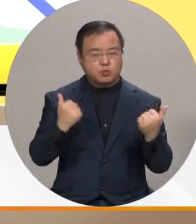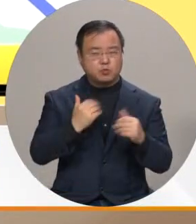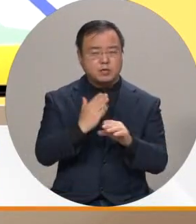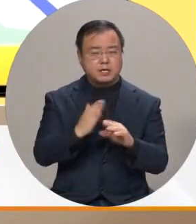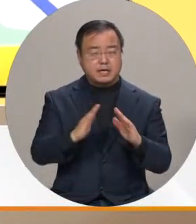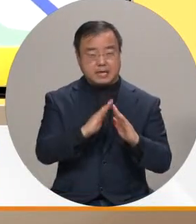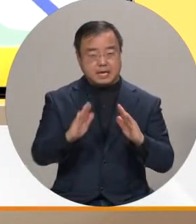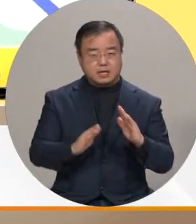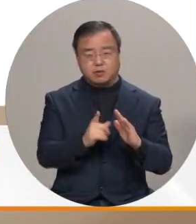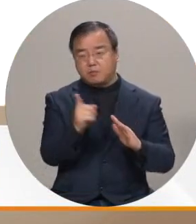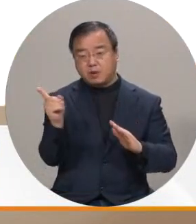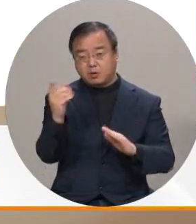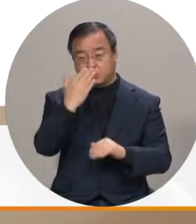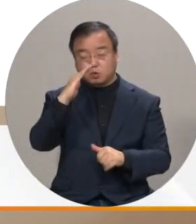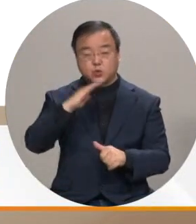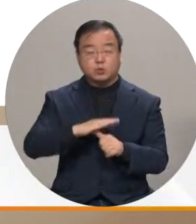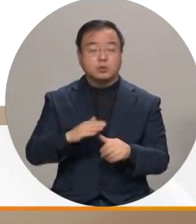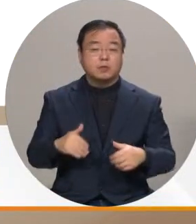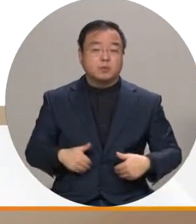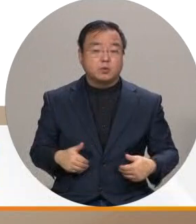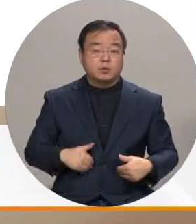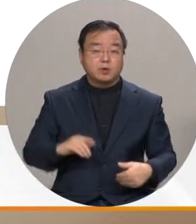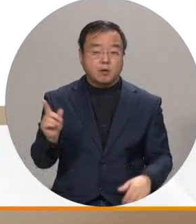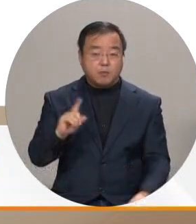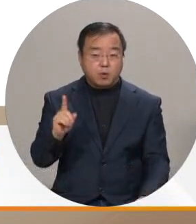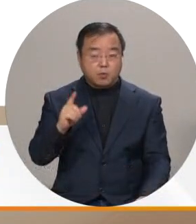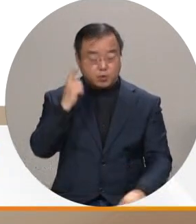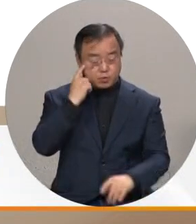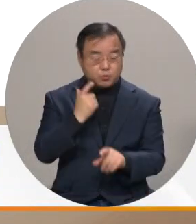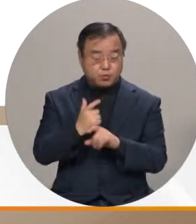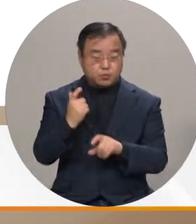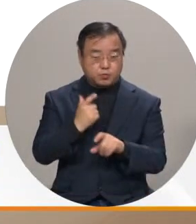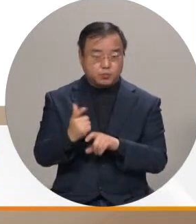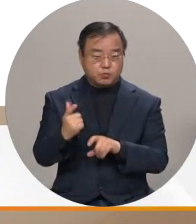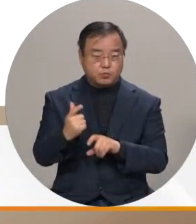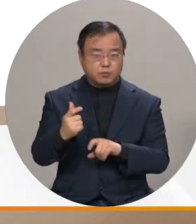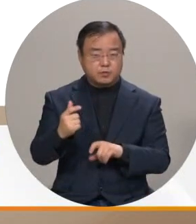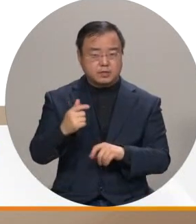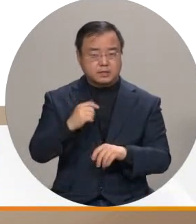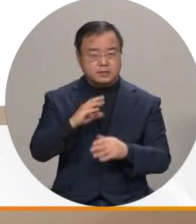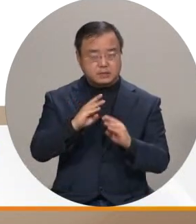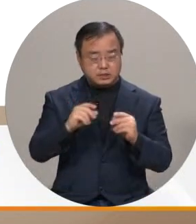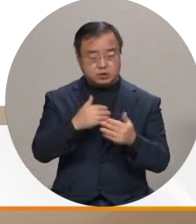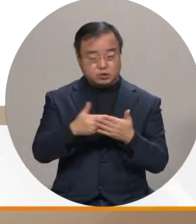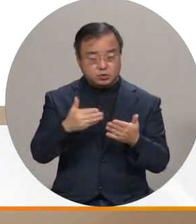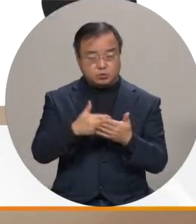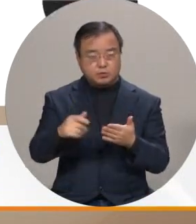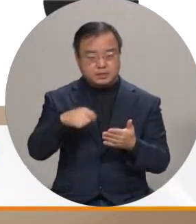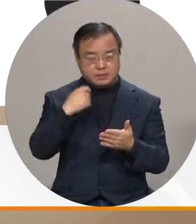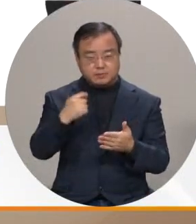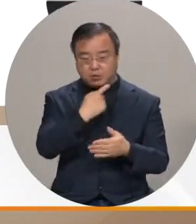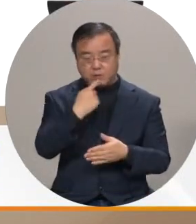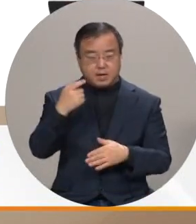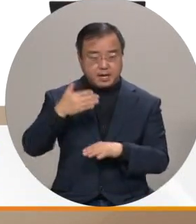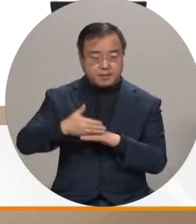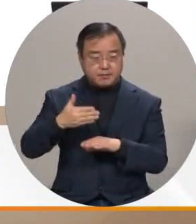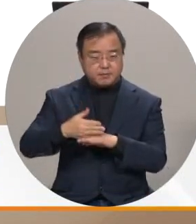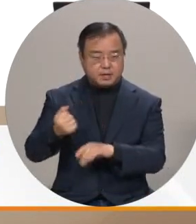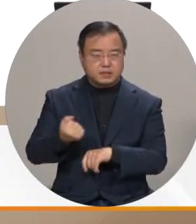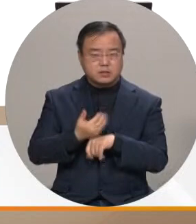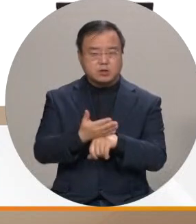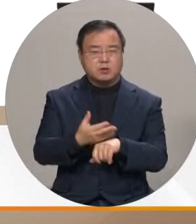청소년들에게 필요한 기능들을 생각하게 되었고지도 및 급식 메뉴 확인 기능 감사 인사 전화의 기능 그리고 저희가